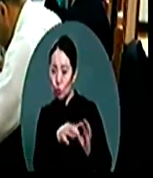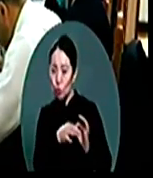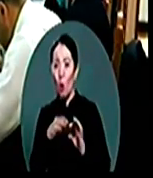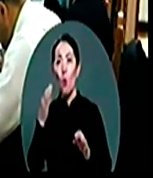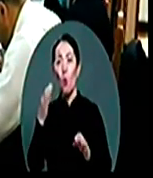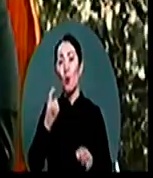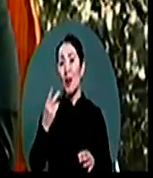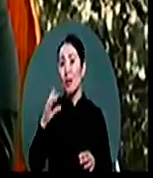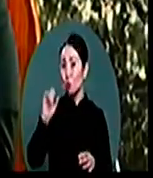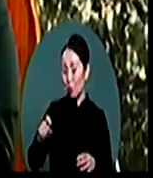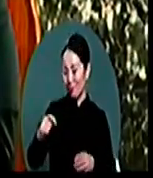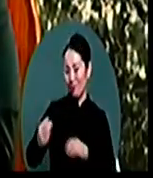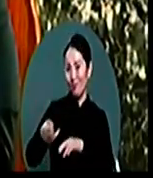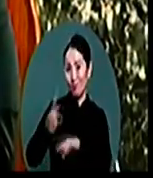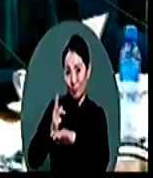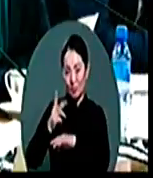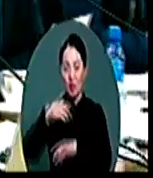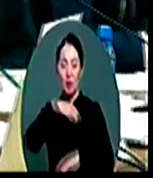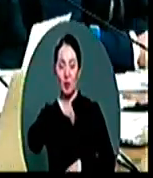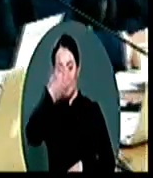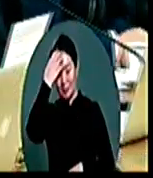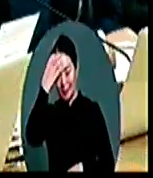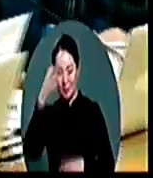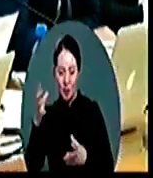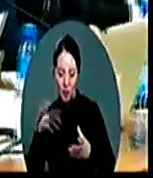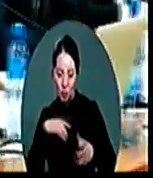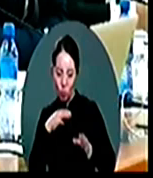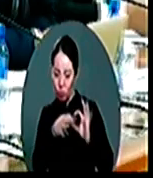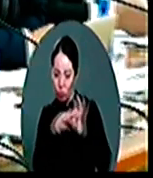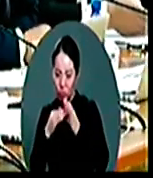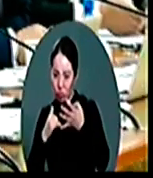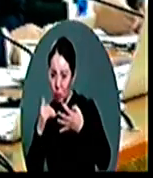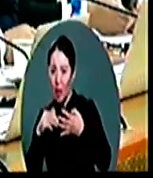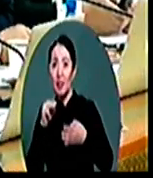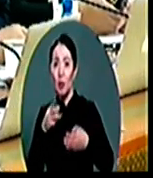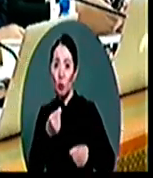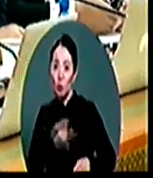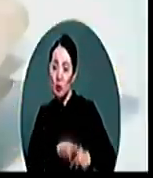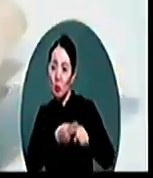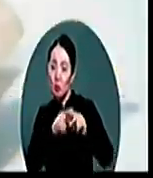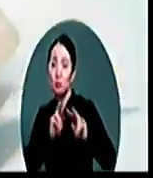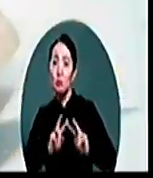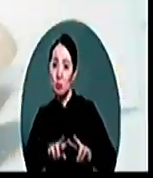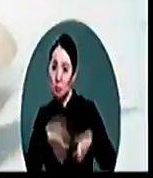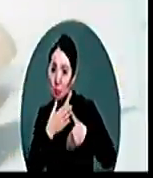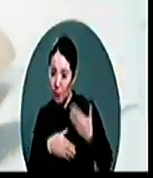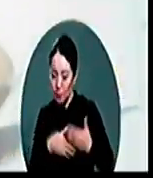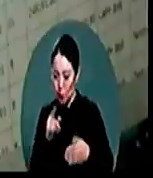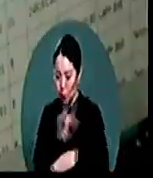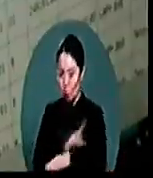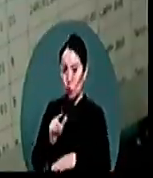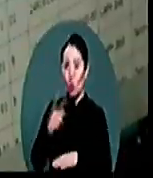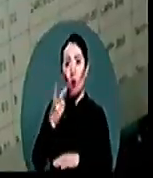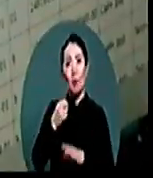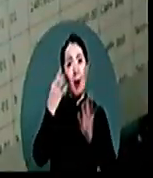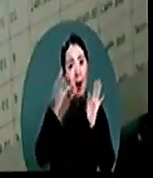Дүнчлэн ухнаагийн хөрөлцөхийн тэргүүлсэн засгийн газар инфляцийн түвшинтө уялдуулан тэтгэврийн хэмжээг нэмэгдүүлж ирсэн. Үүний үр